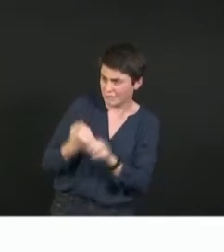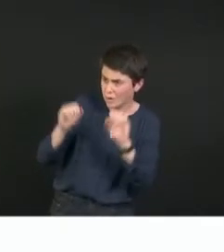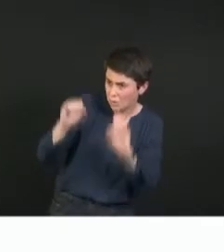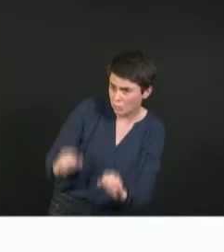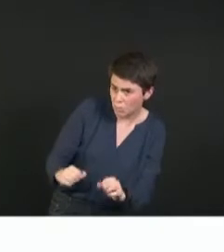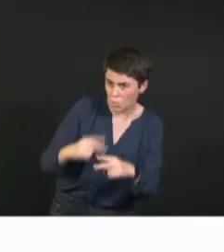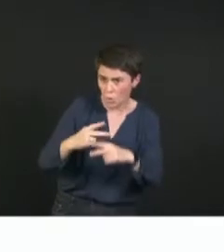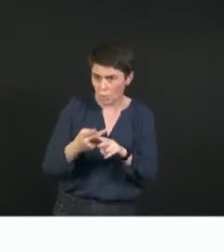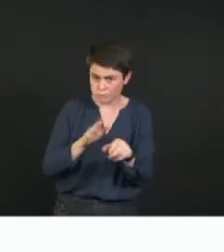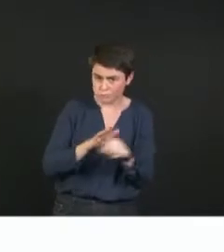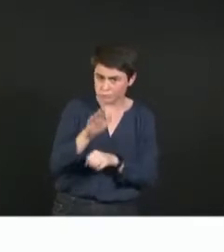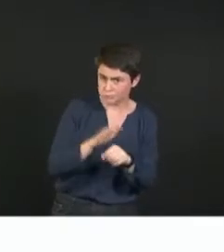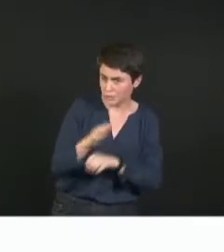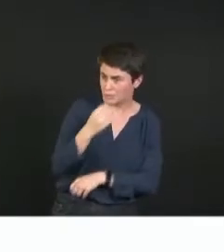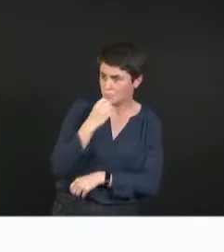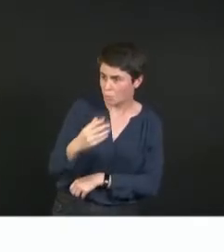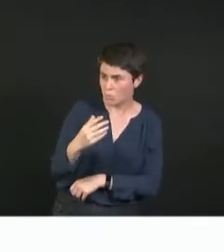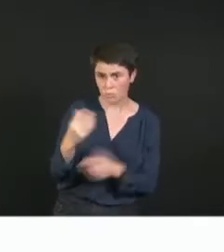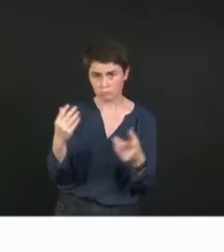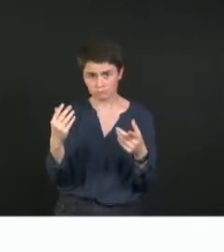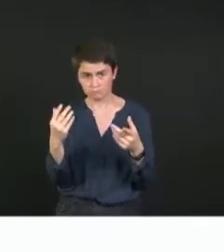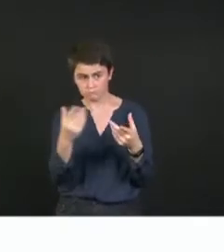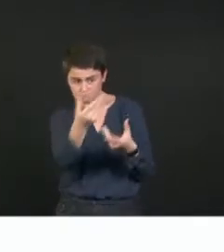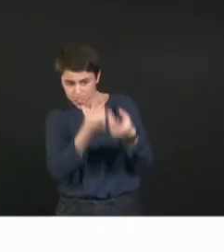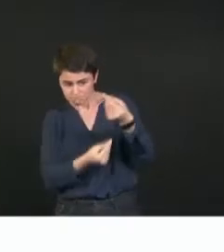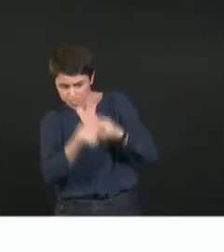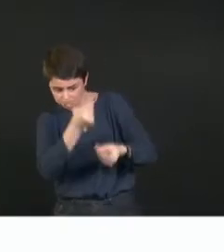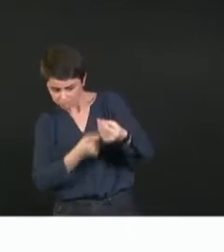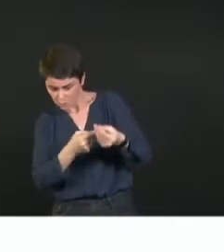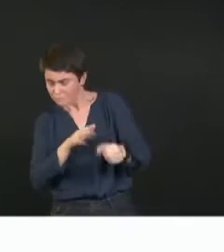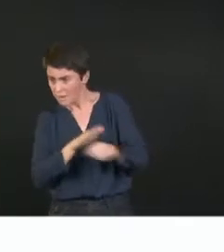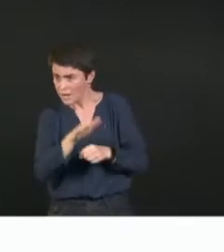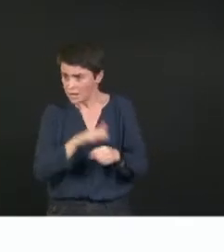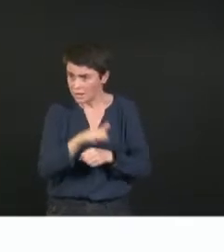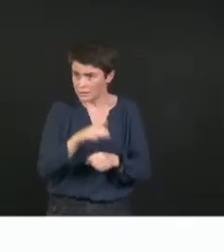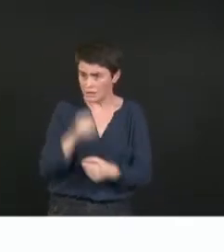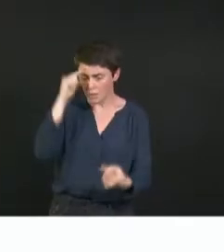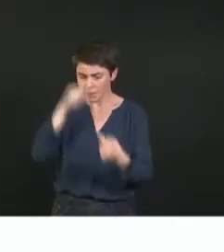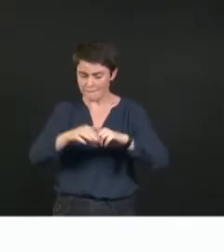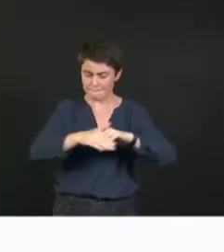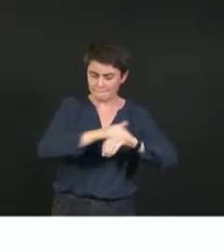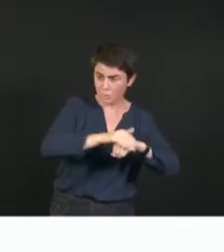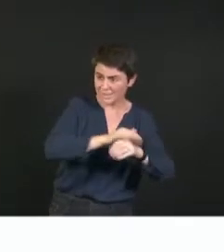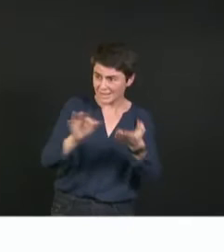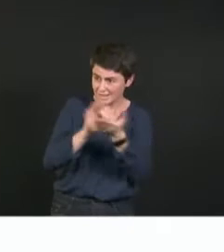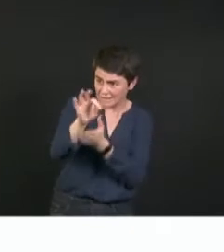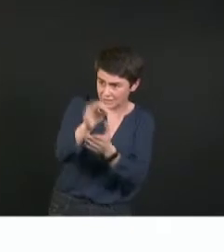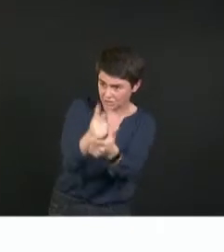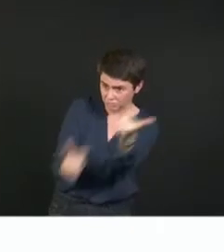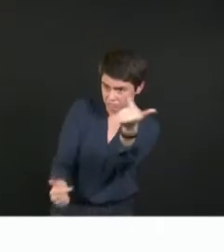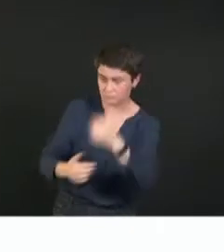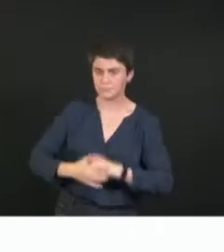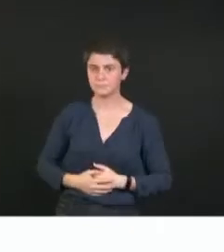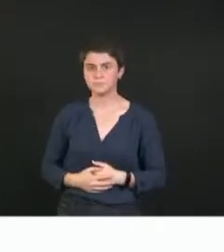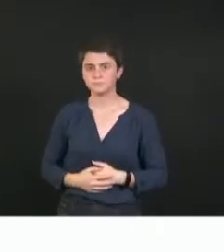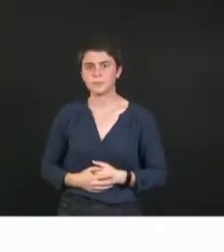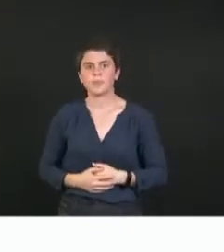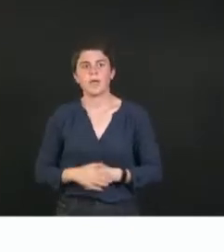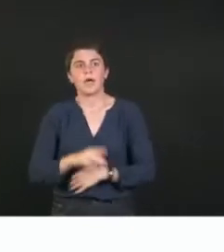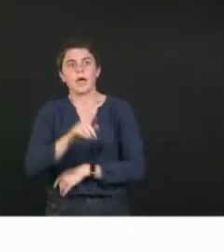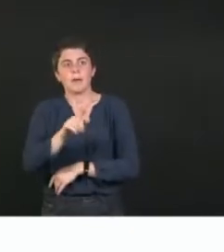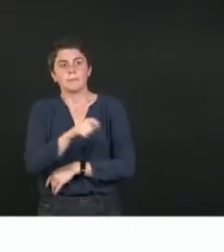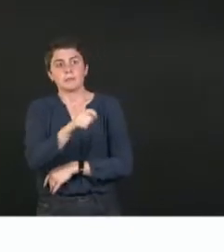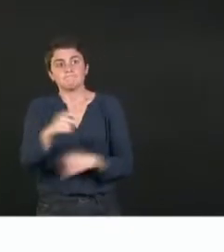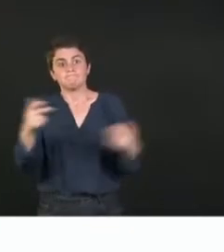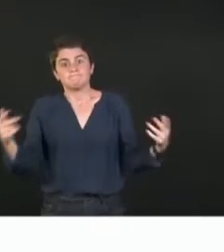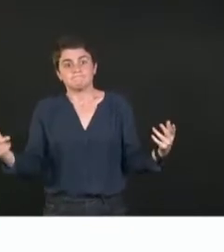exemple, permet à tout territoire forestier d'avoir une véritable politique et surtout une véritable stratégie? Bah effectivement, alors est-ce qu'on est